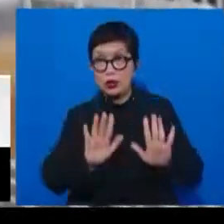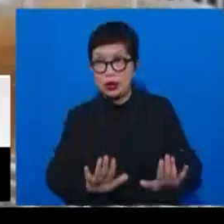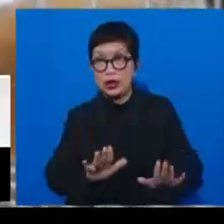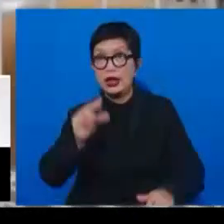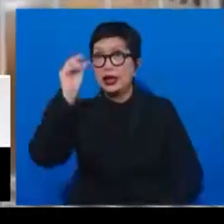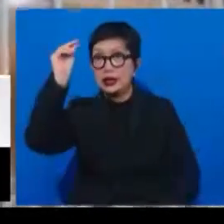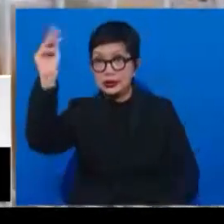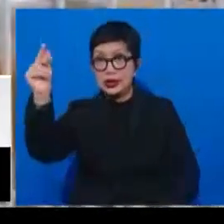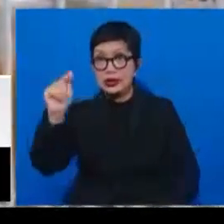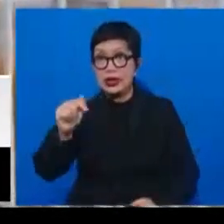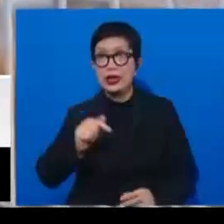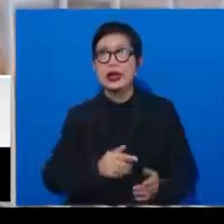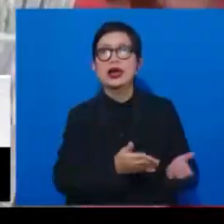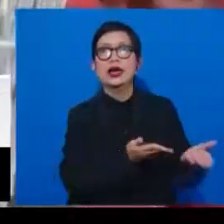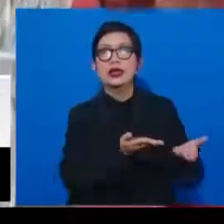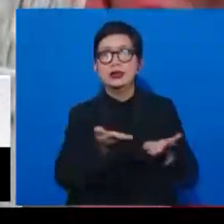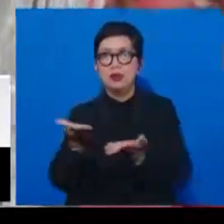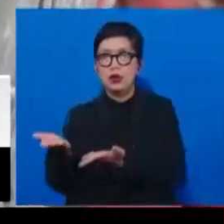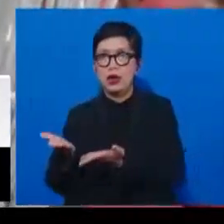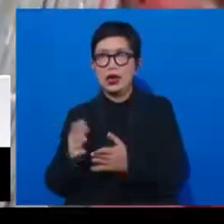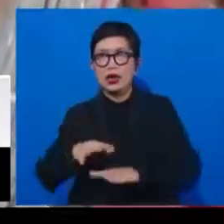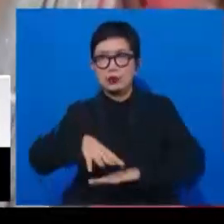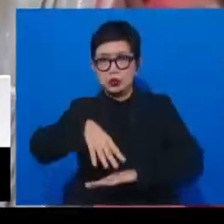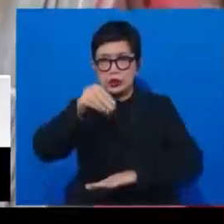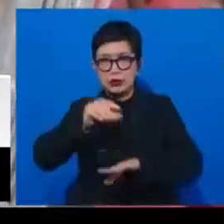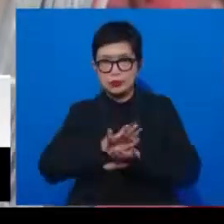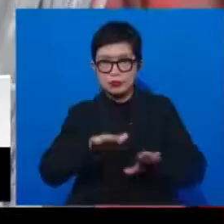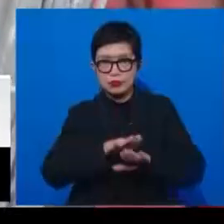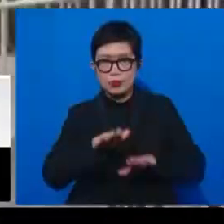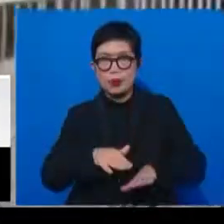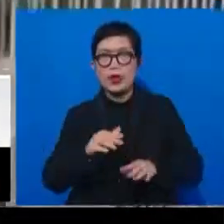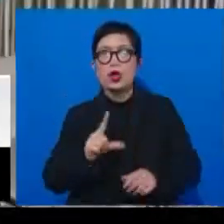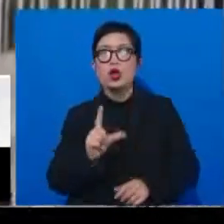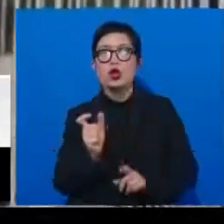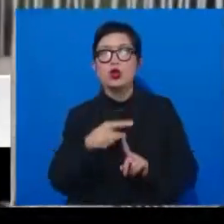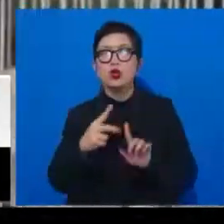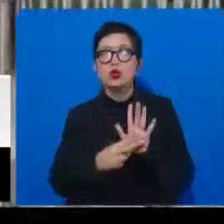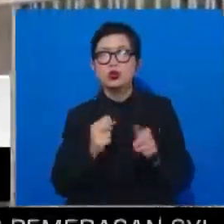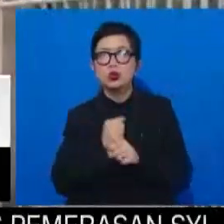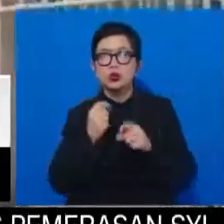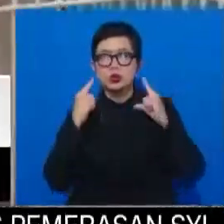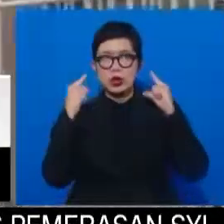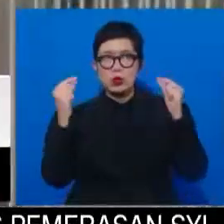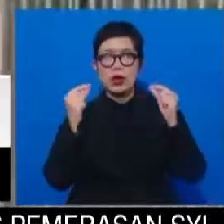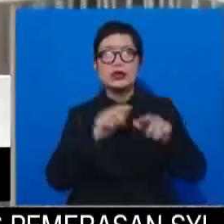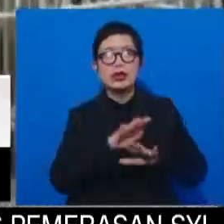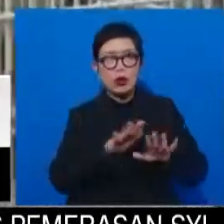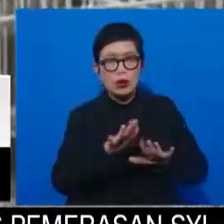satwa langka ini akan dibawa ke Pusat Rehabilitasi Lutung Jawa di Kota Batu untuk dirawat dan nantinya dilepas